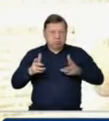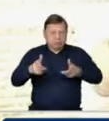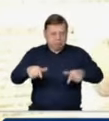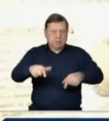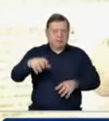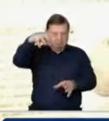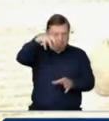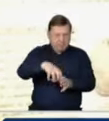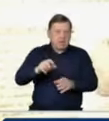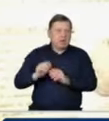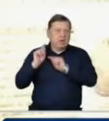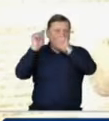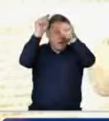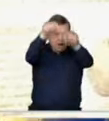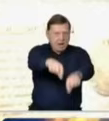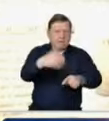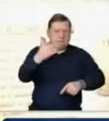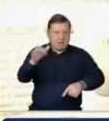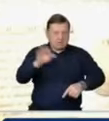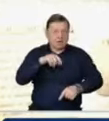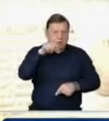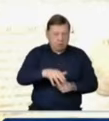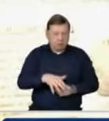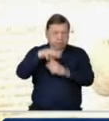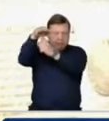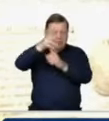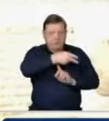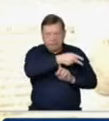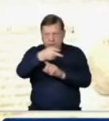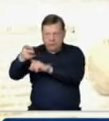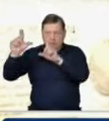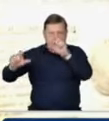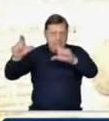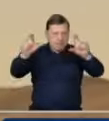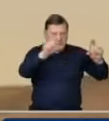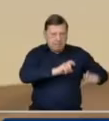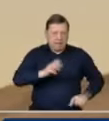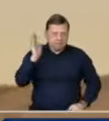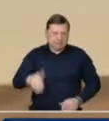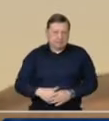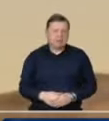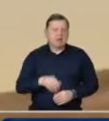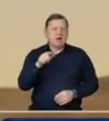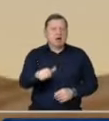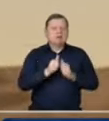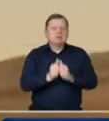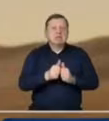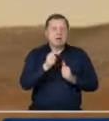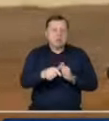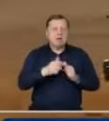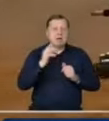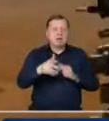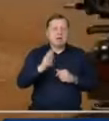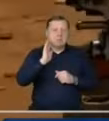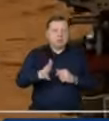przewieziony na inną planetę i ten dron będzie fotografował i filmował najbliższe otoczenie tego łazika. Misja łazika w założeniu ma potrwać marsjański